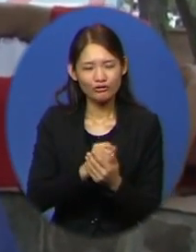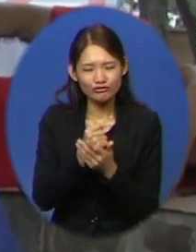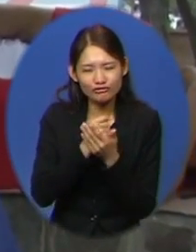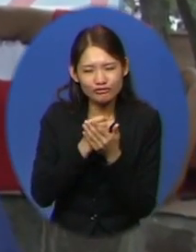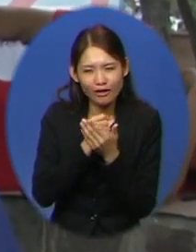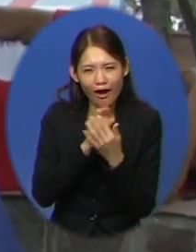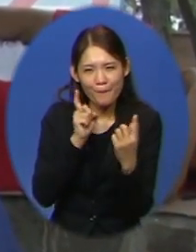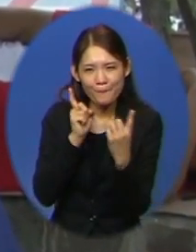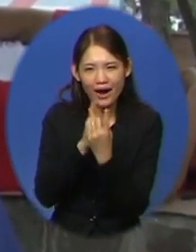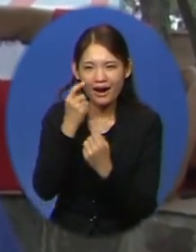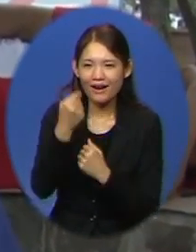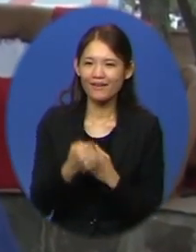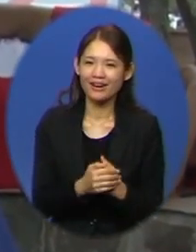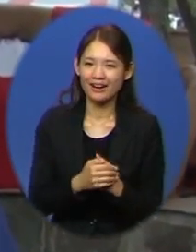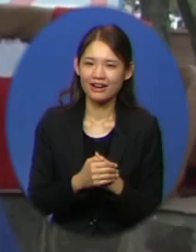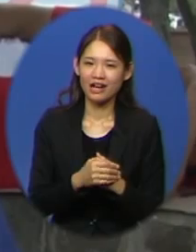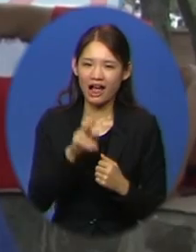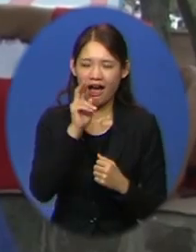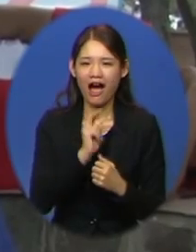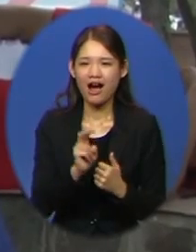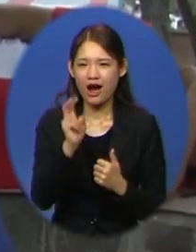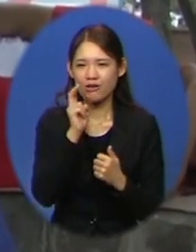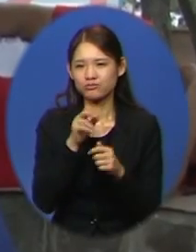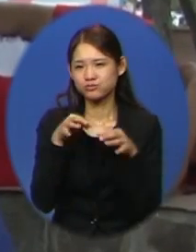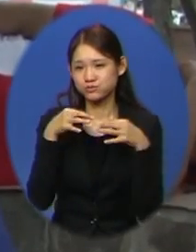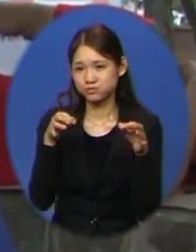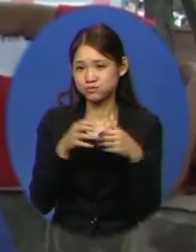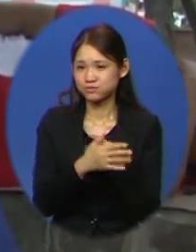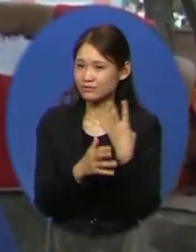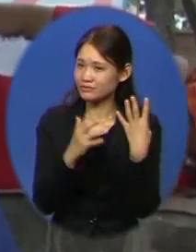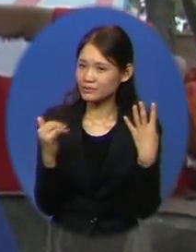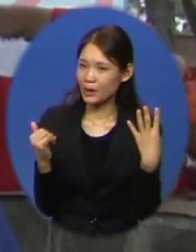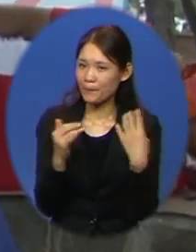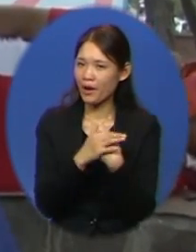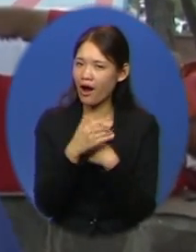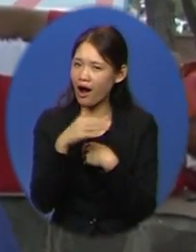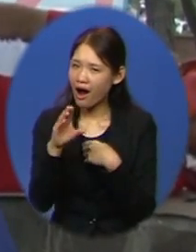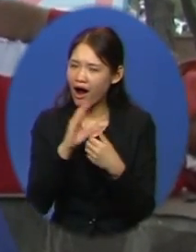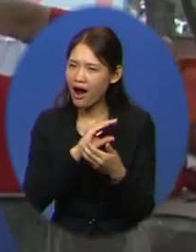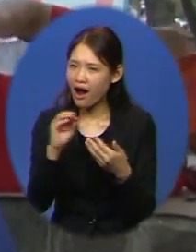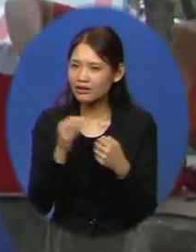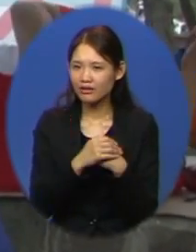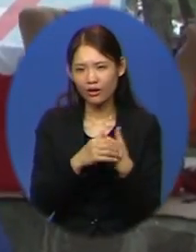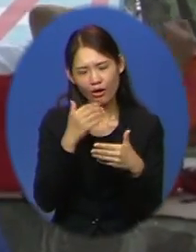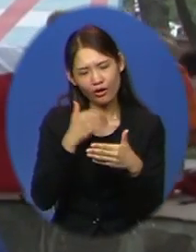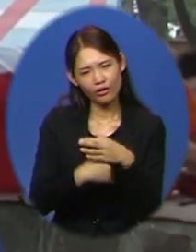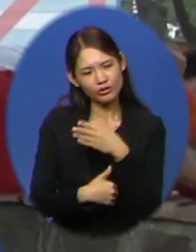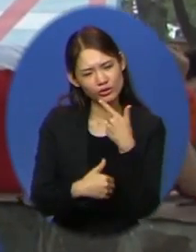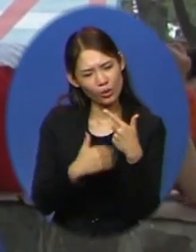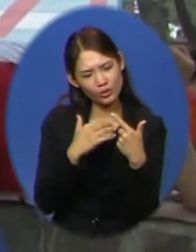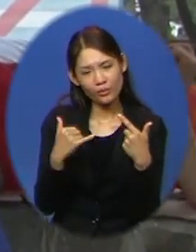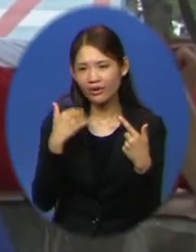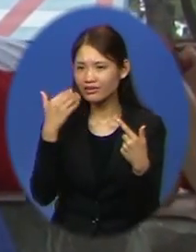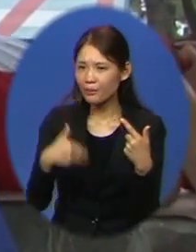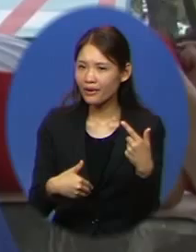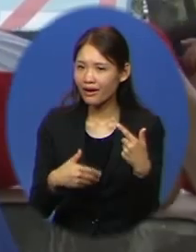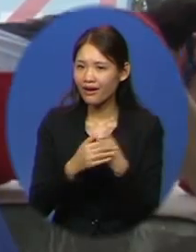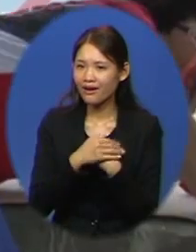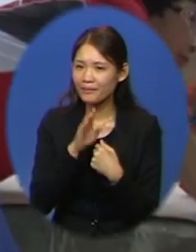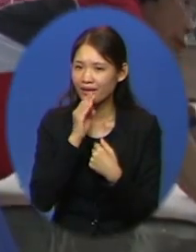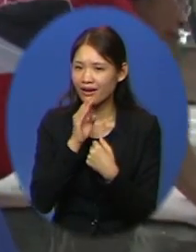가갖고 노래도 부르고 막 지금 한 3명 갔어, 4명 갔고 나 가고 우리 지금 남았어요. 지금 한 6명